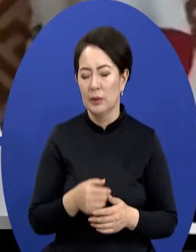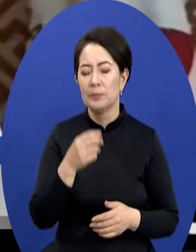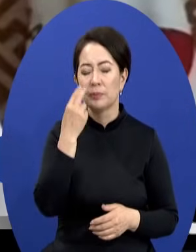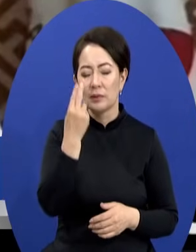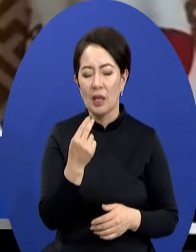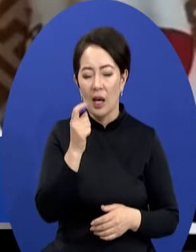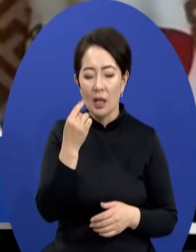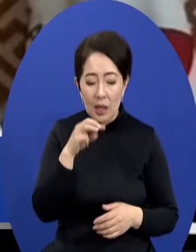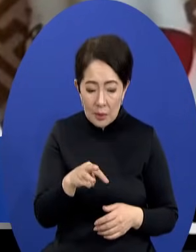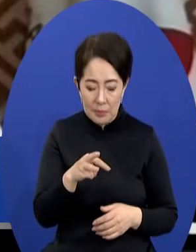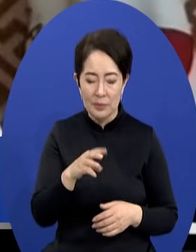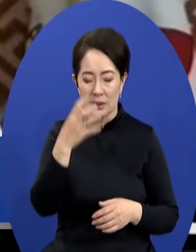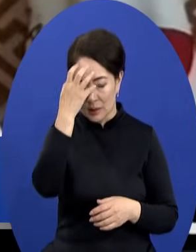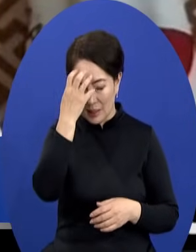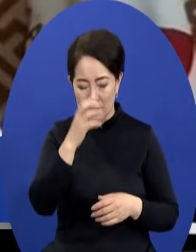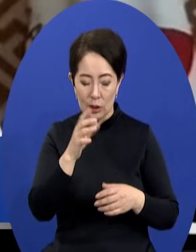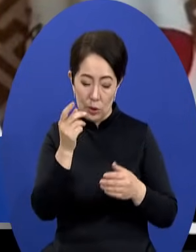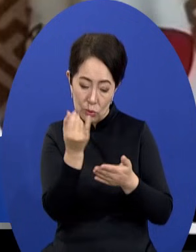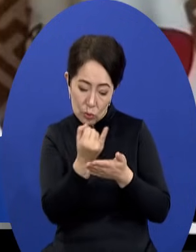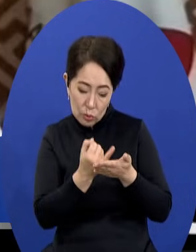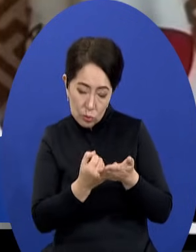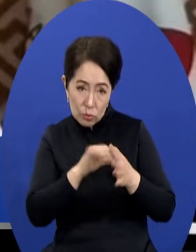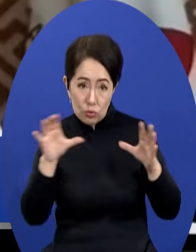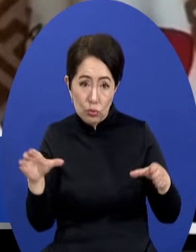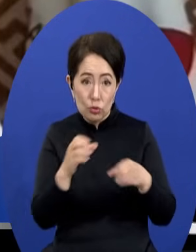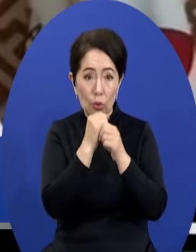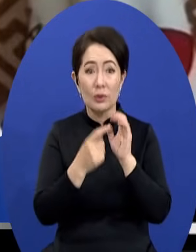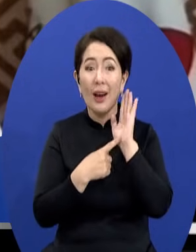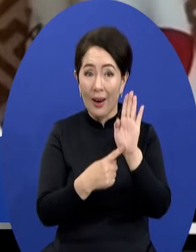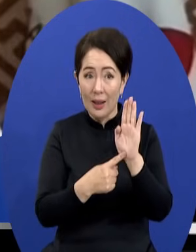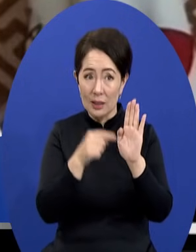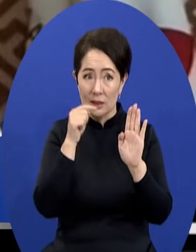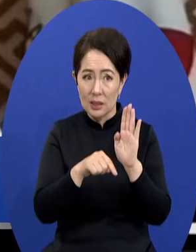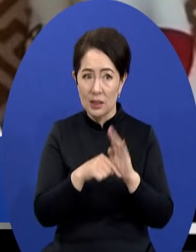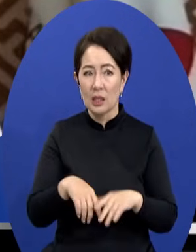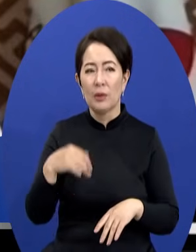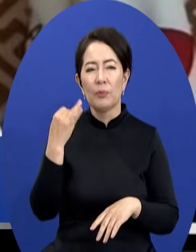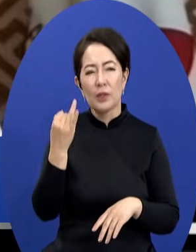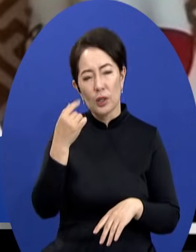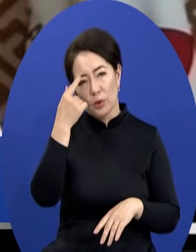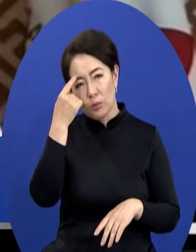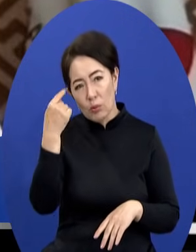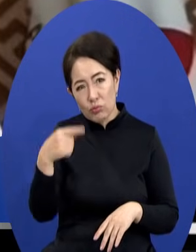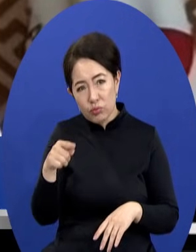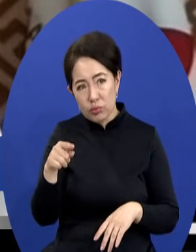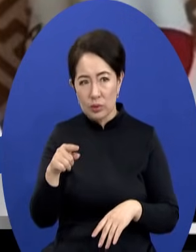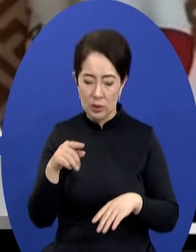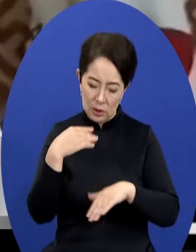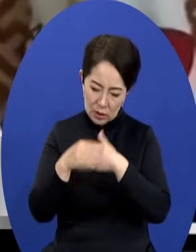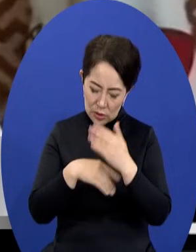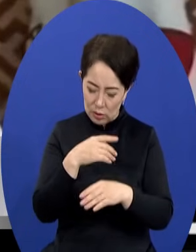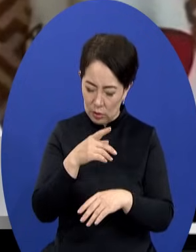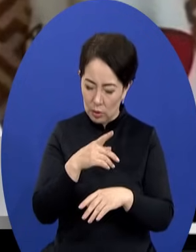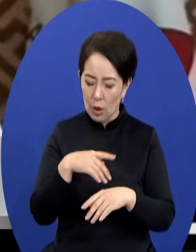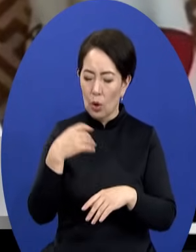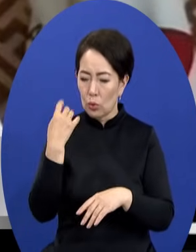ерөнхий зураглалыг бол гаргасан энэ зураглалууд дээр болоод им Монголыг хэрэгжүүлж явах явцд бол энэ дөрвөн хууль заавал